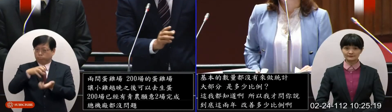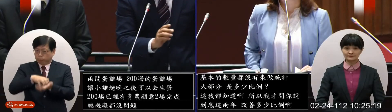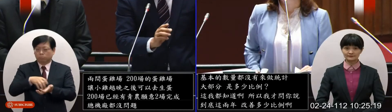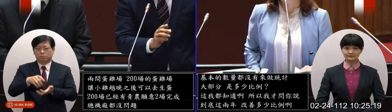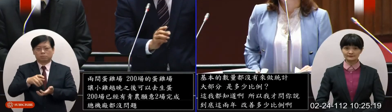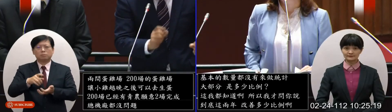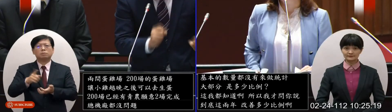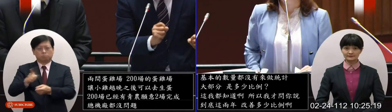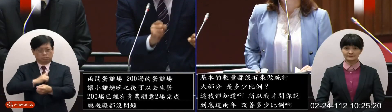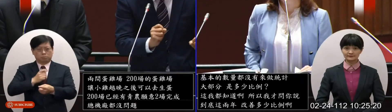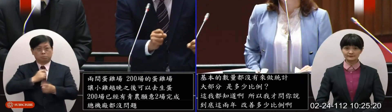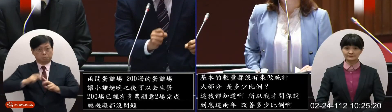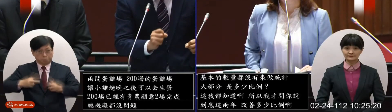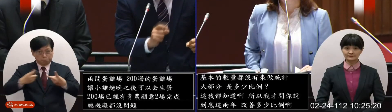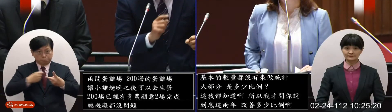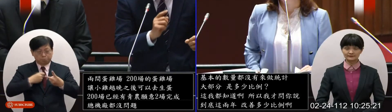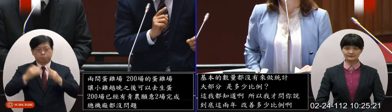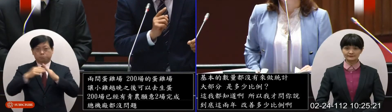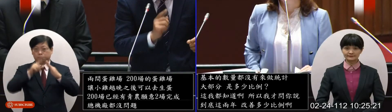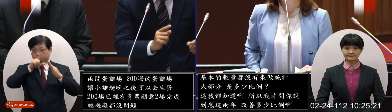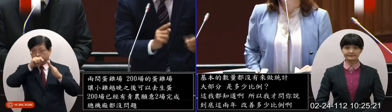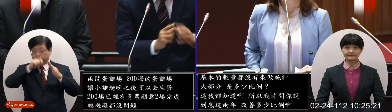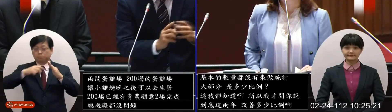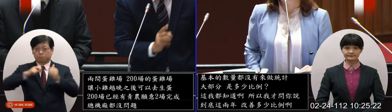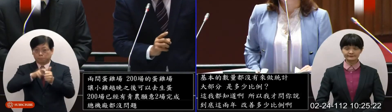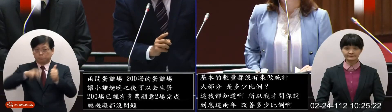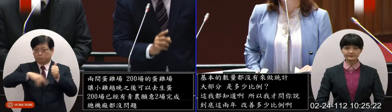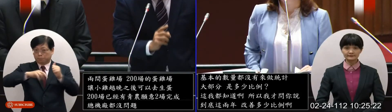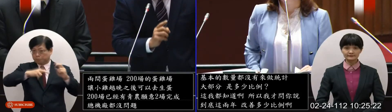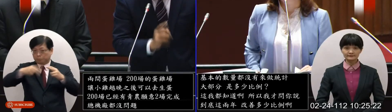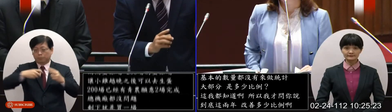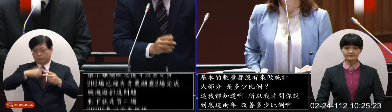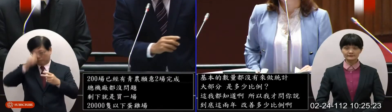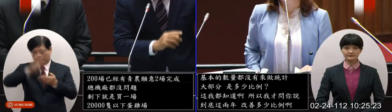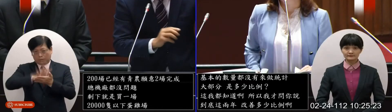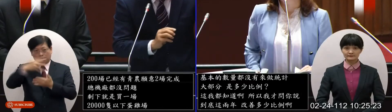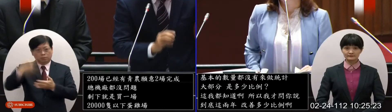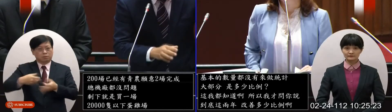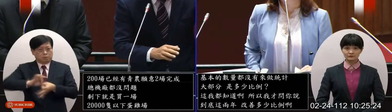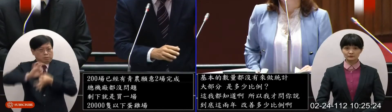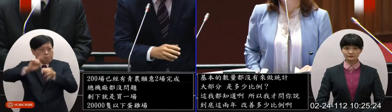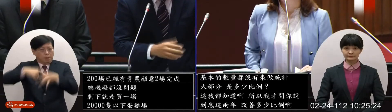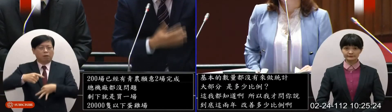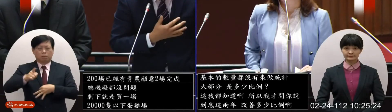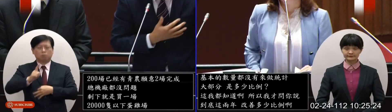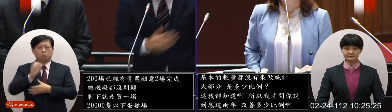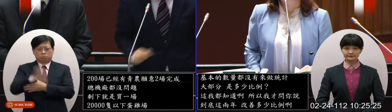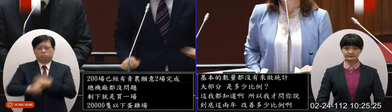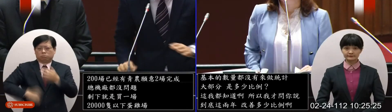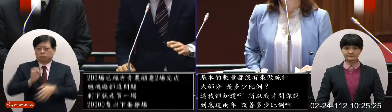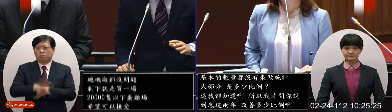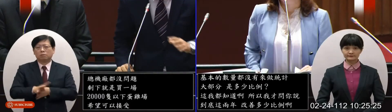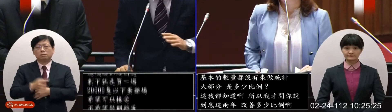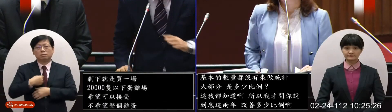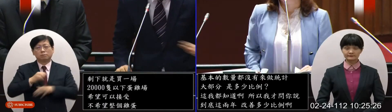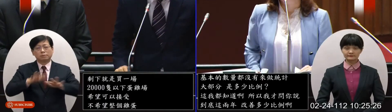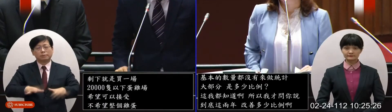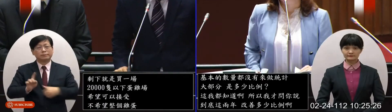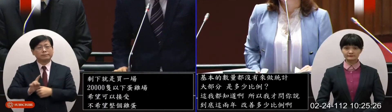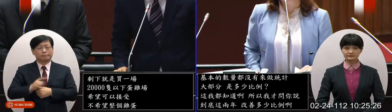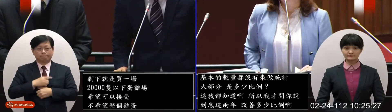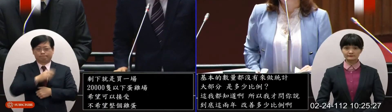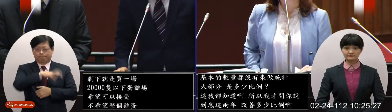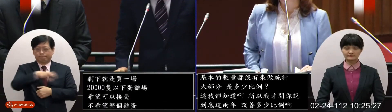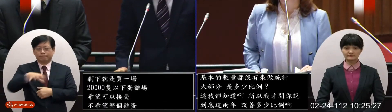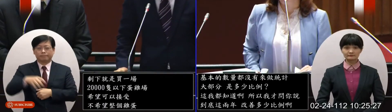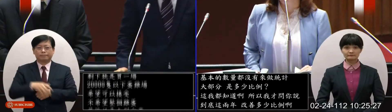他要改善鸡舍是要看到未来还可以赚钱他才愿意投入，所以我们现在就是在